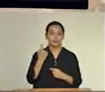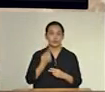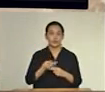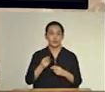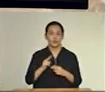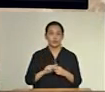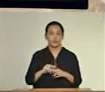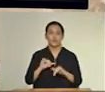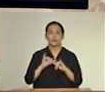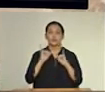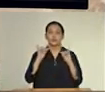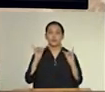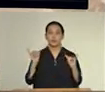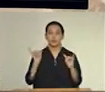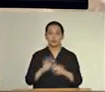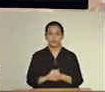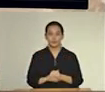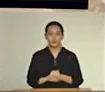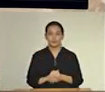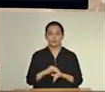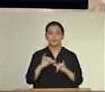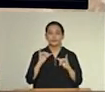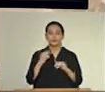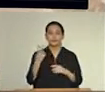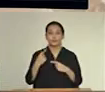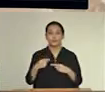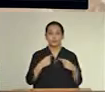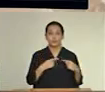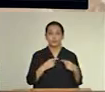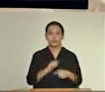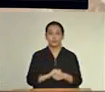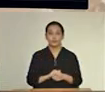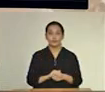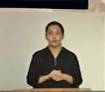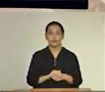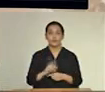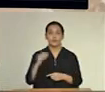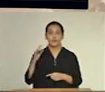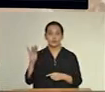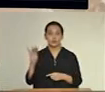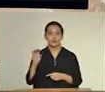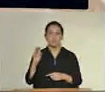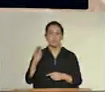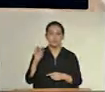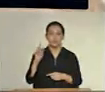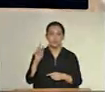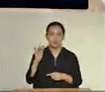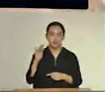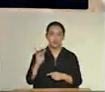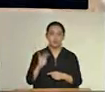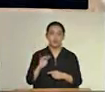ularning ko'payishi. Demak, ko'payish 2 turga, ya'ni jinsiy va jinsiz turga bo'lib